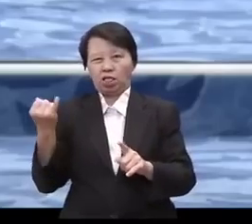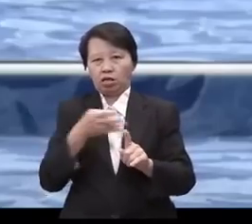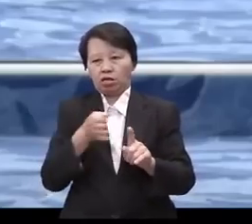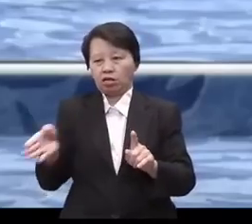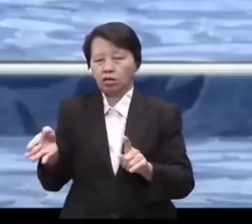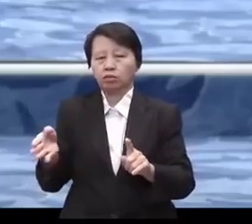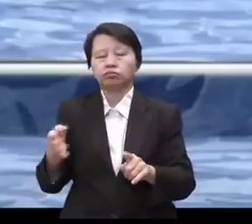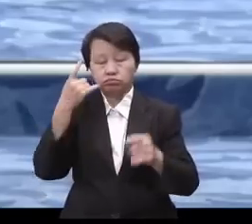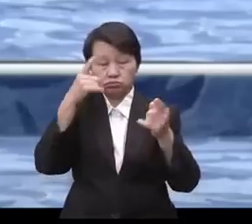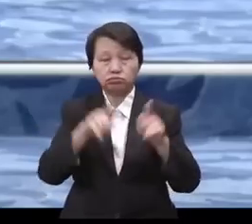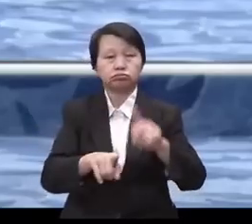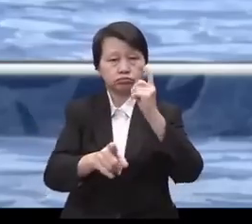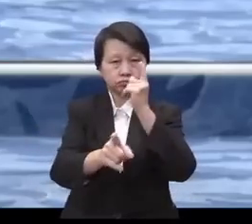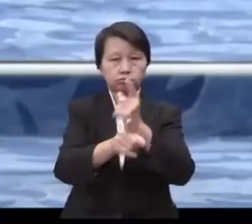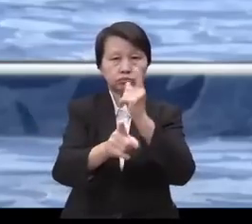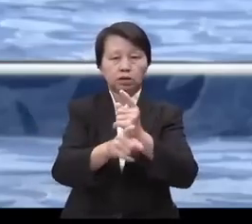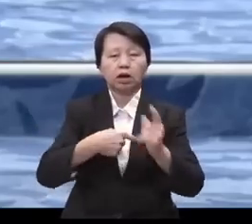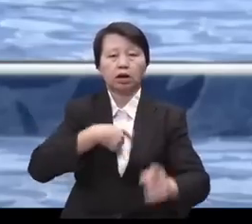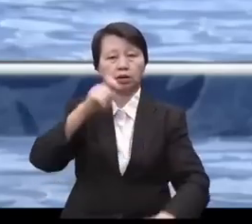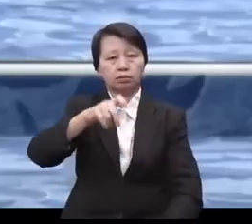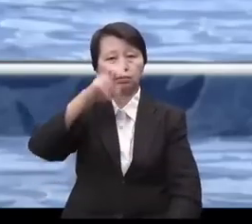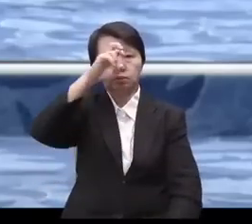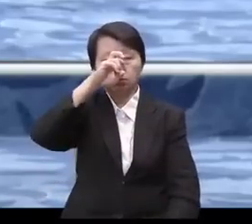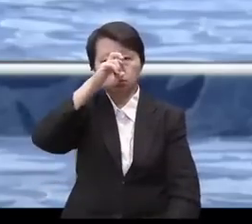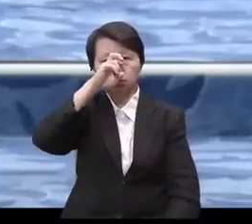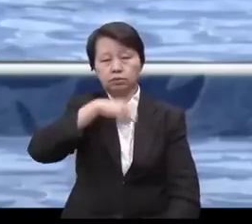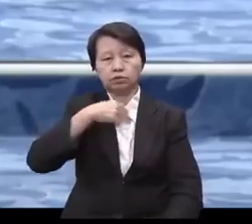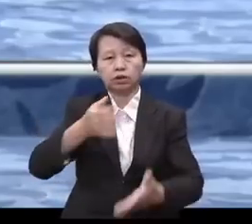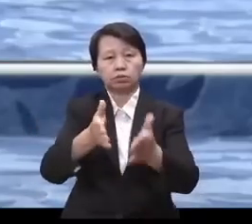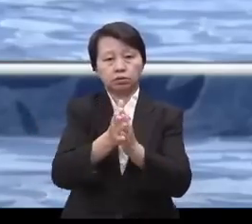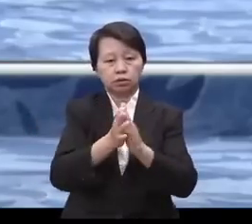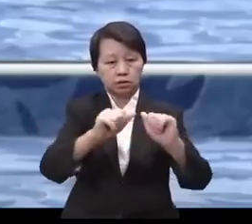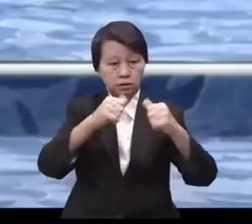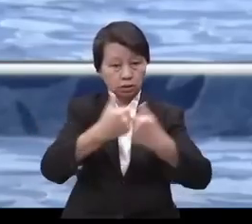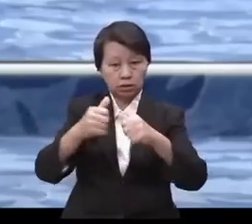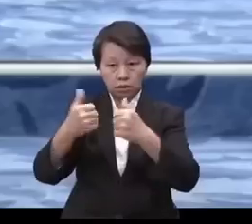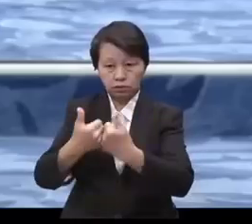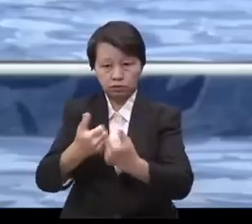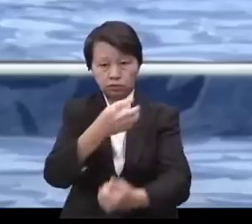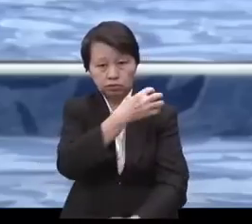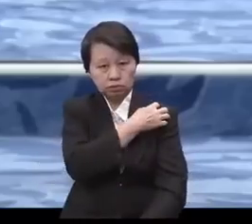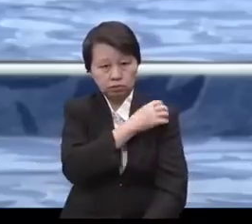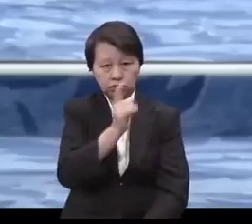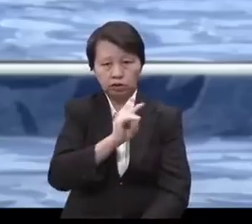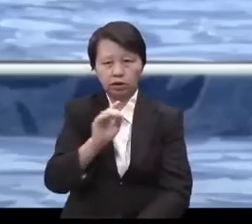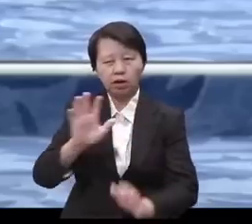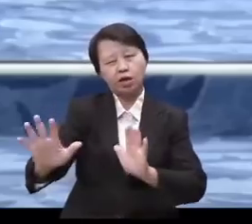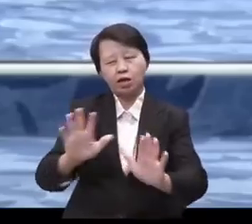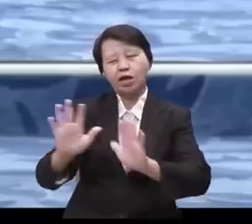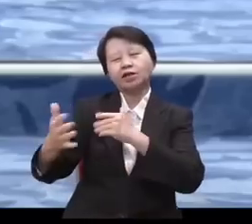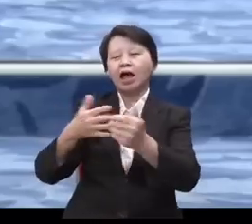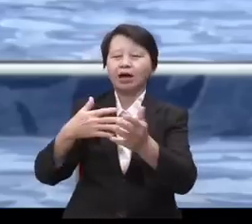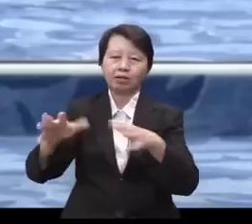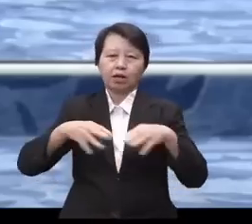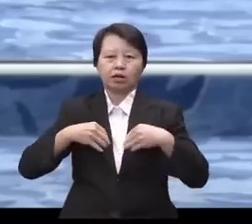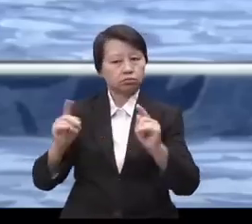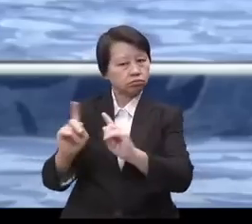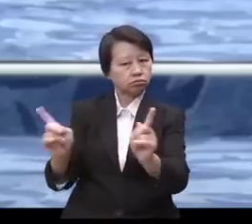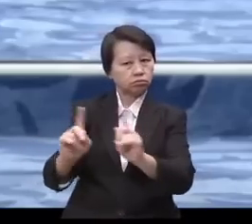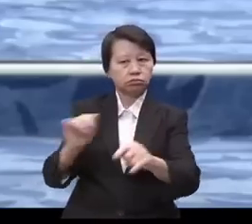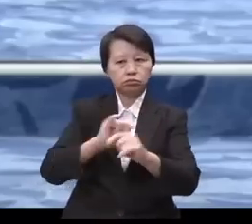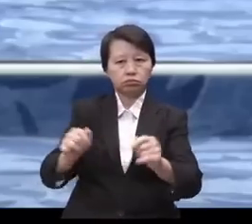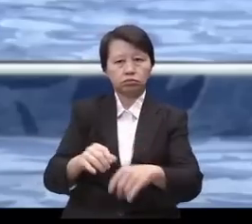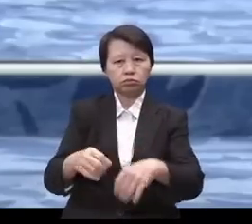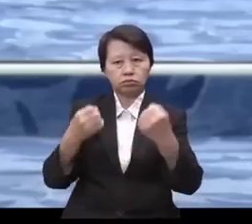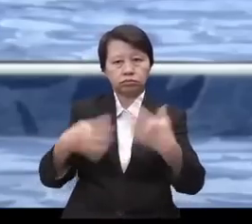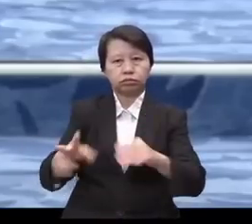kita kena tegas, dan saya minta semua agensi penguat kuasa supaya jangan terlalu ansur, pastikan jangan ada lagi